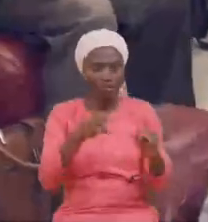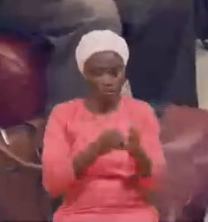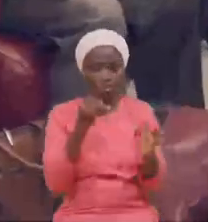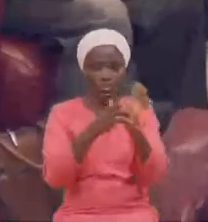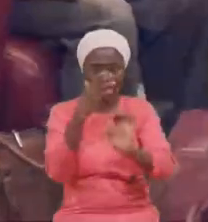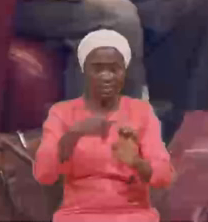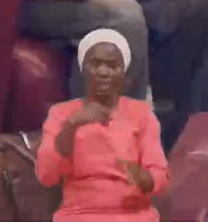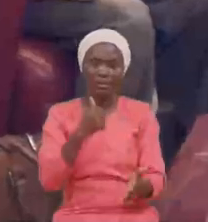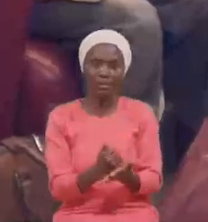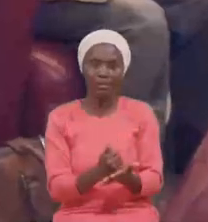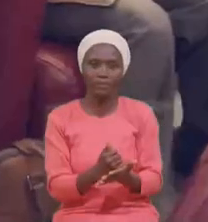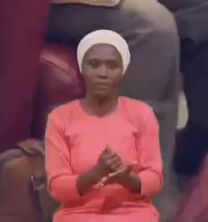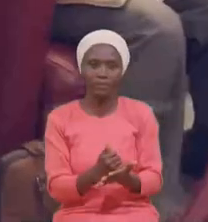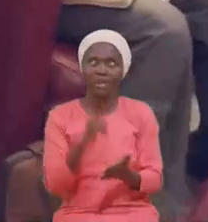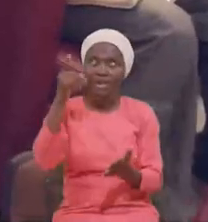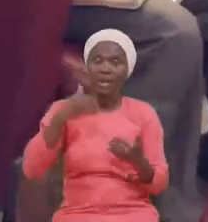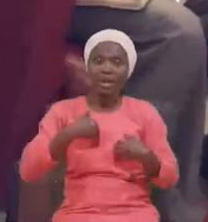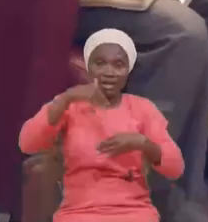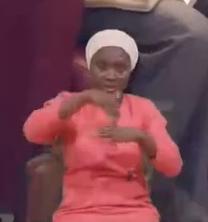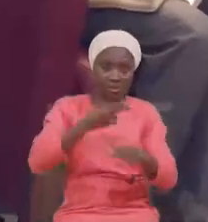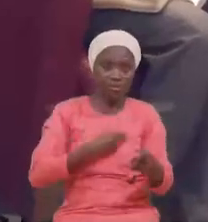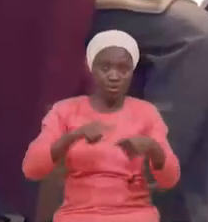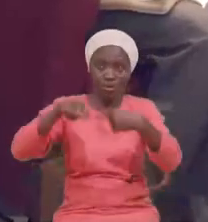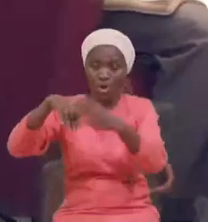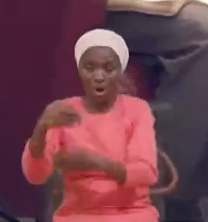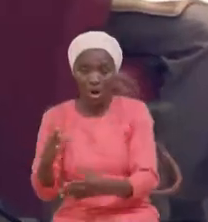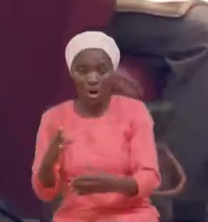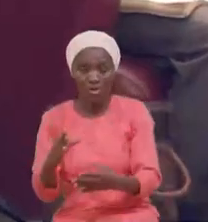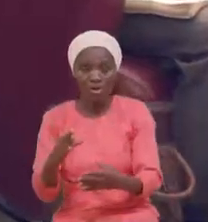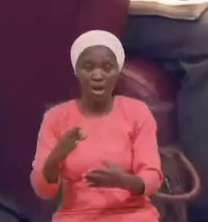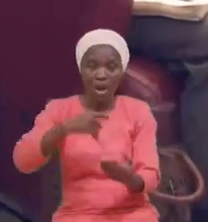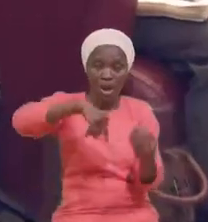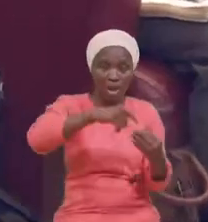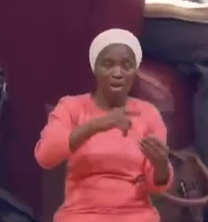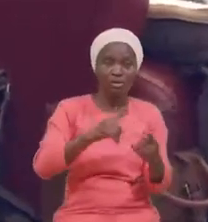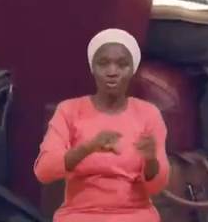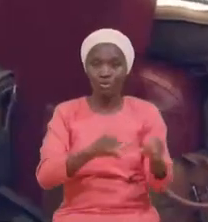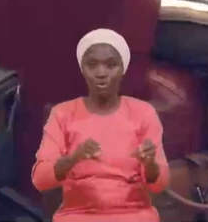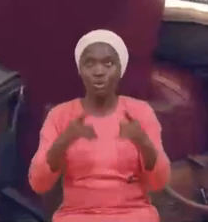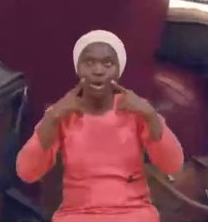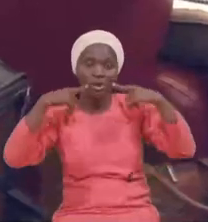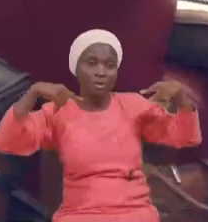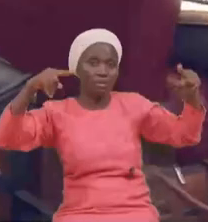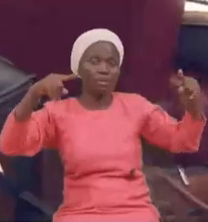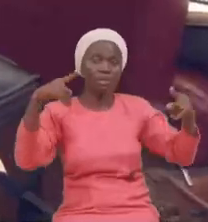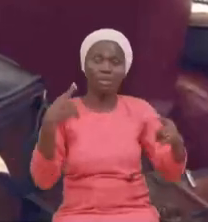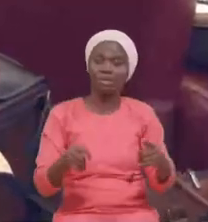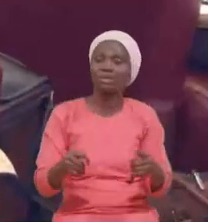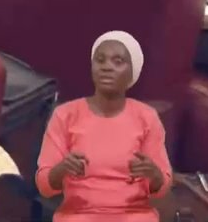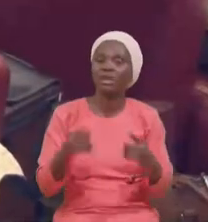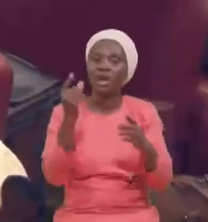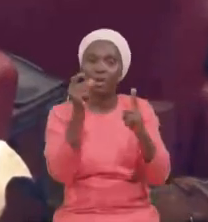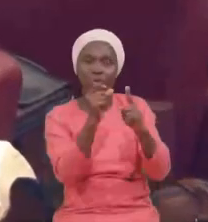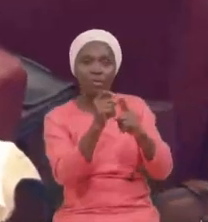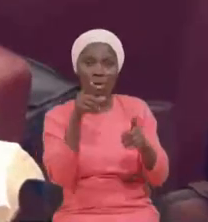faire. Et il nous envoie sortir, il nous envoie aller, publier la